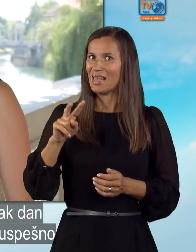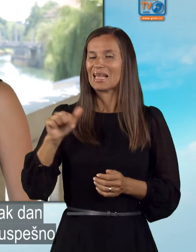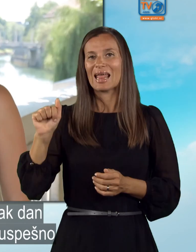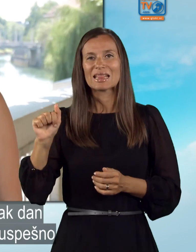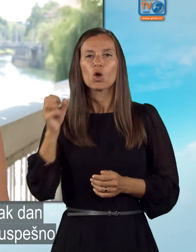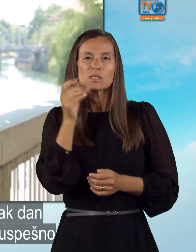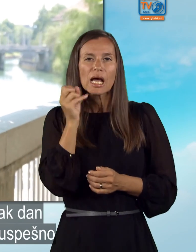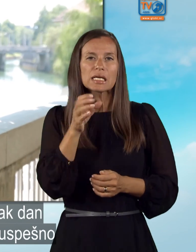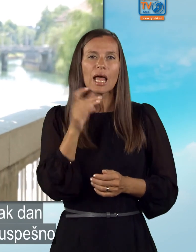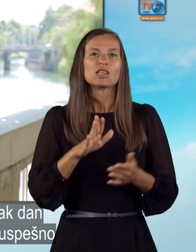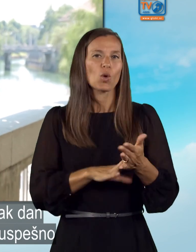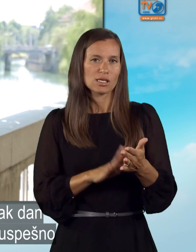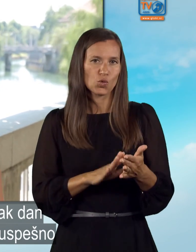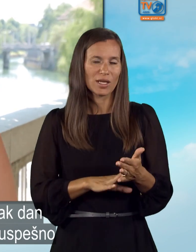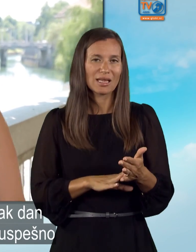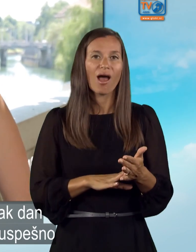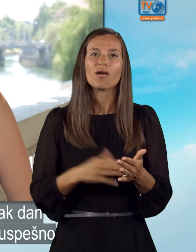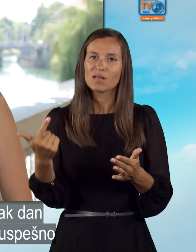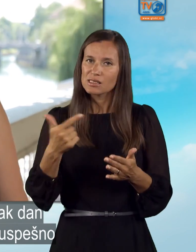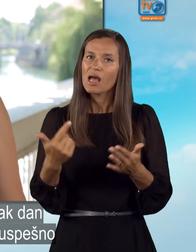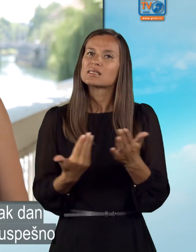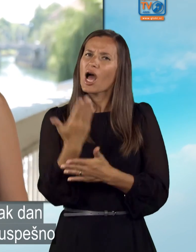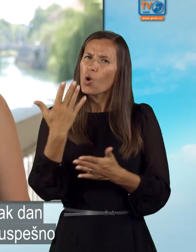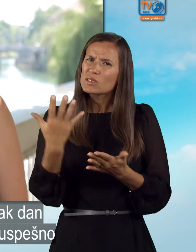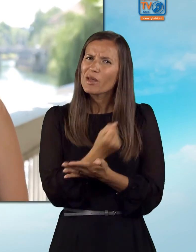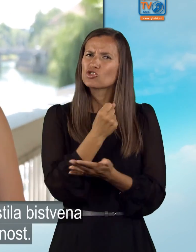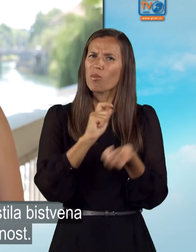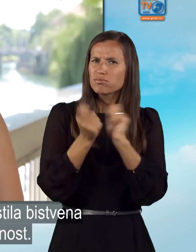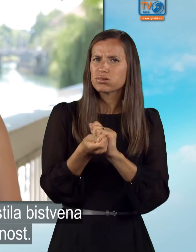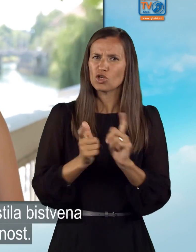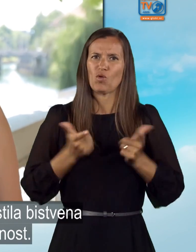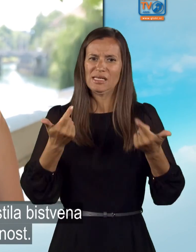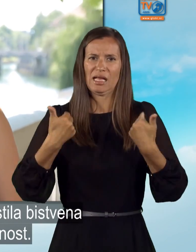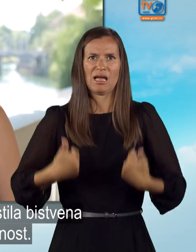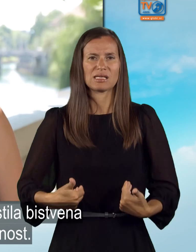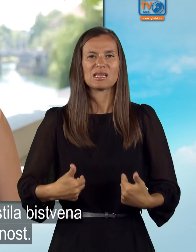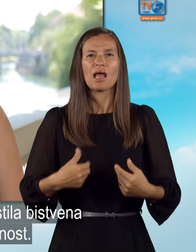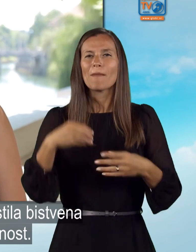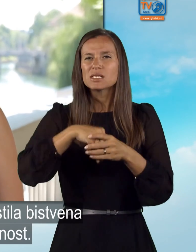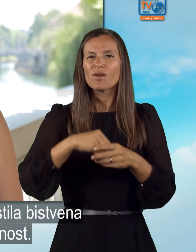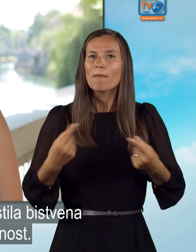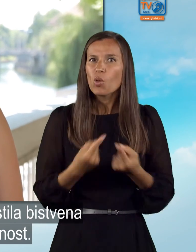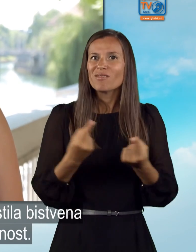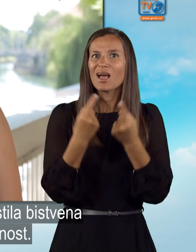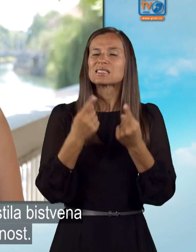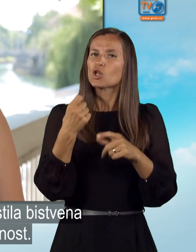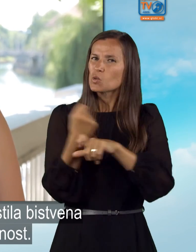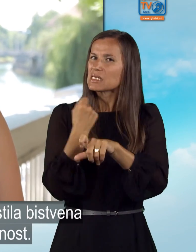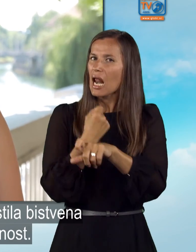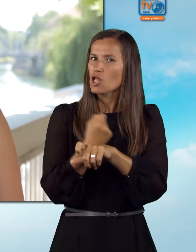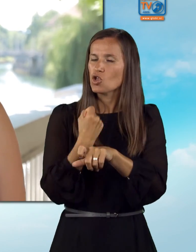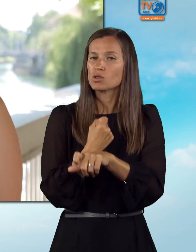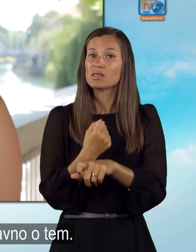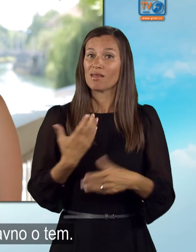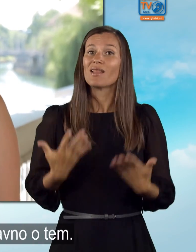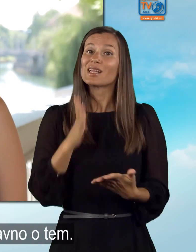Valerija in Andrej vsak dan dokazujeta, da sta za uspešno preobrazbo življenjskega stila bistvena motivacija in pa